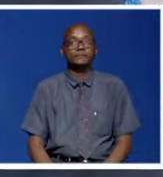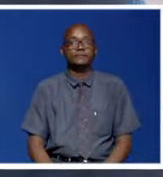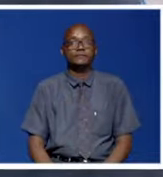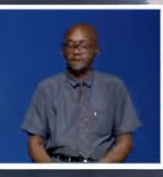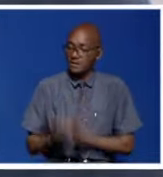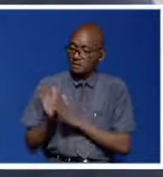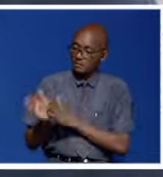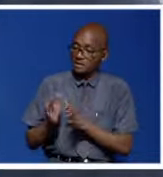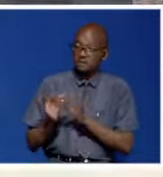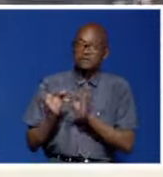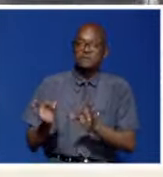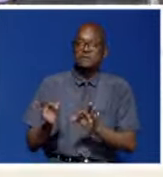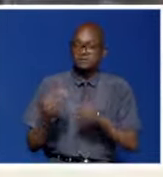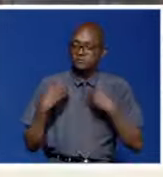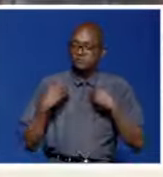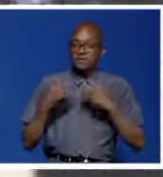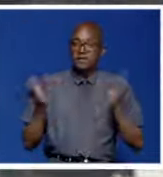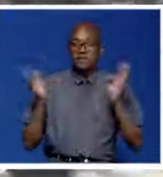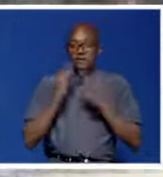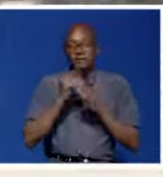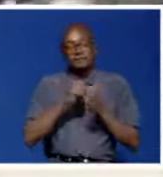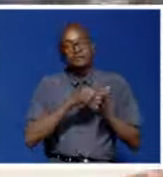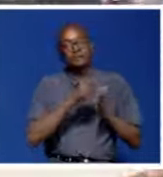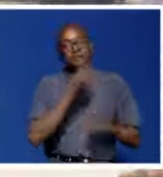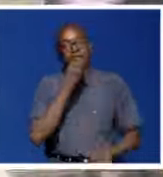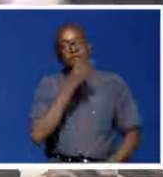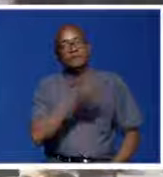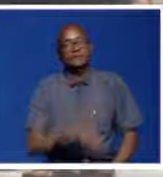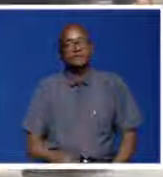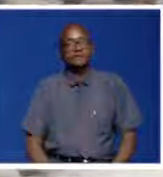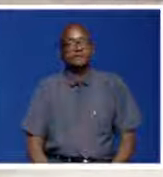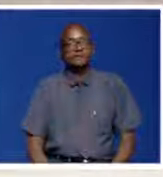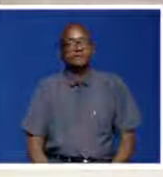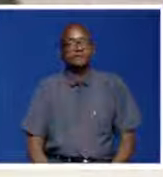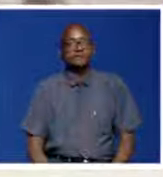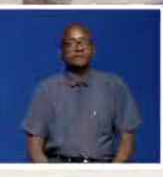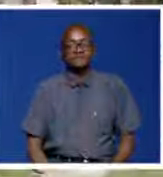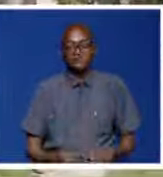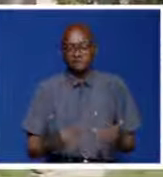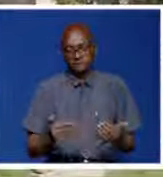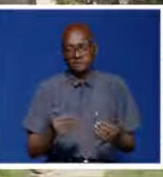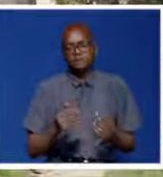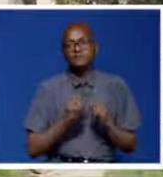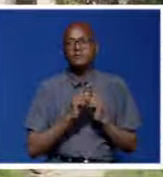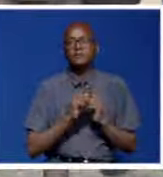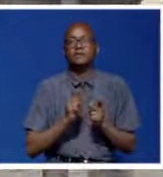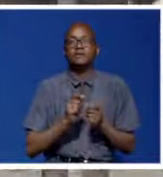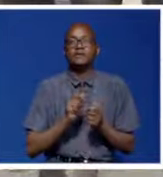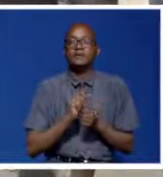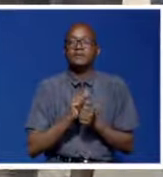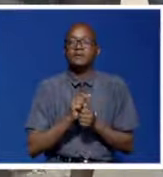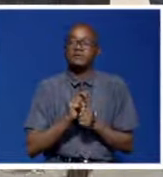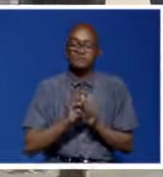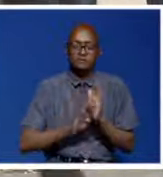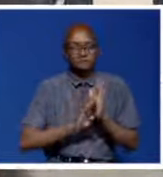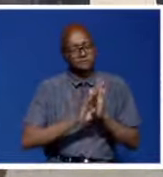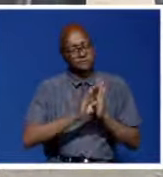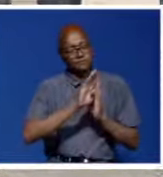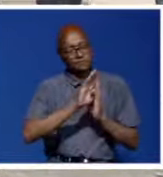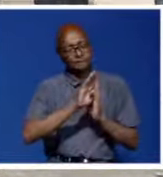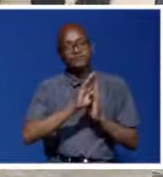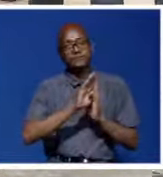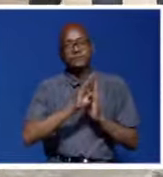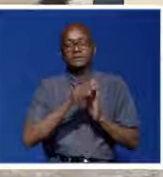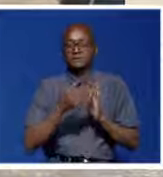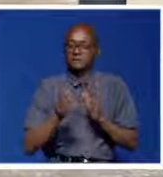za nguo, hapa tunamalizia chakula. Nako Zanzibar, licha ya bei za bidhaa kuwa juu na wengine wakiona bei hizo kupanda katika kipindi